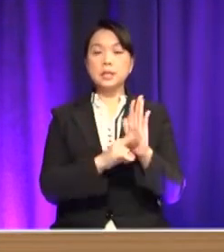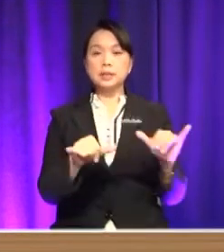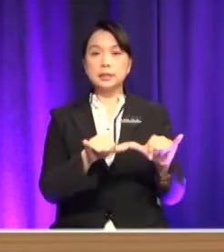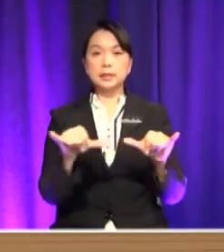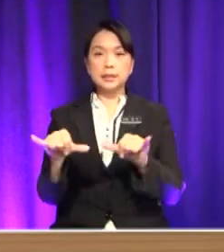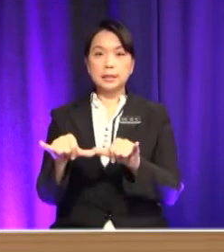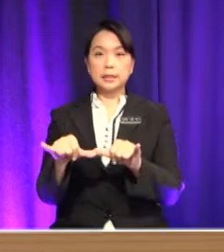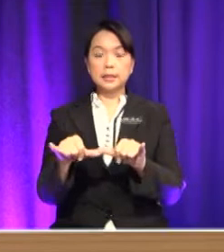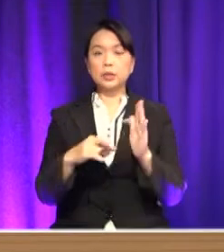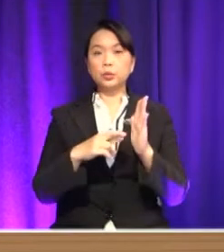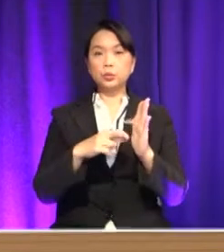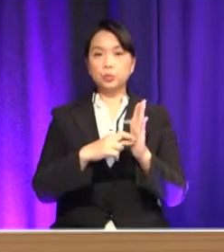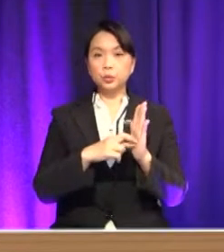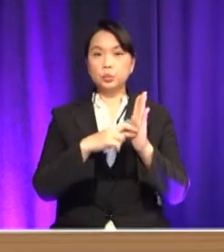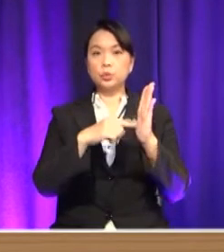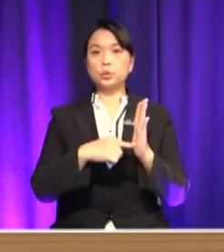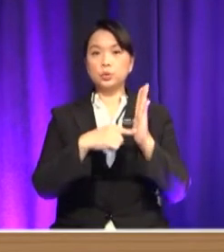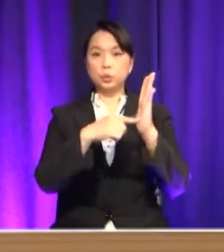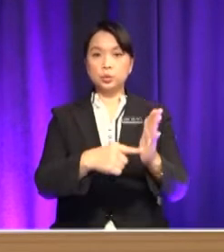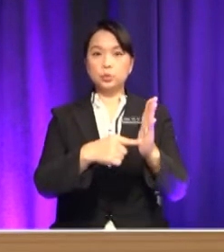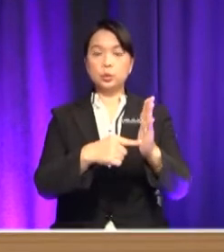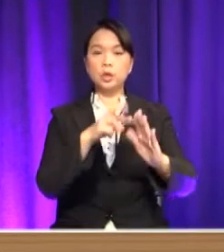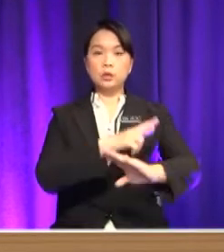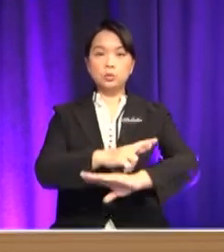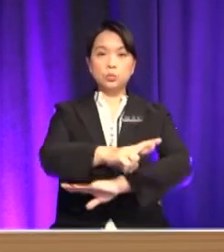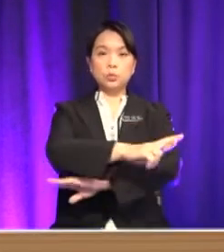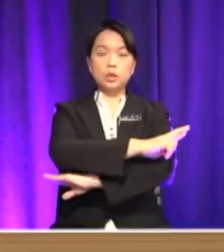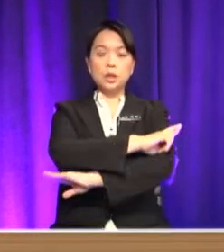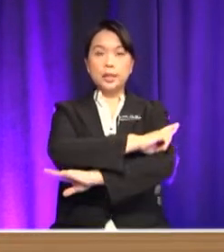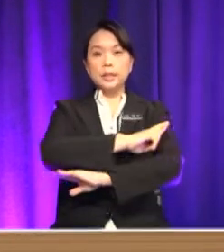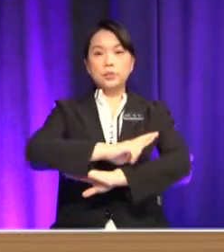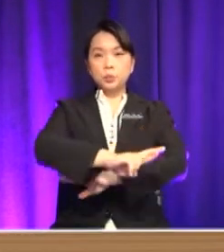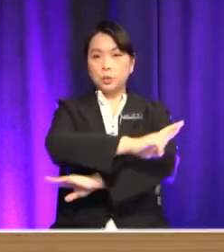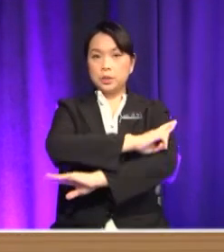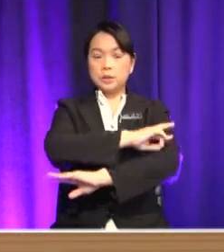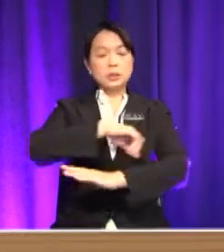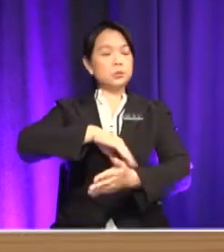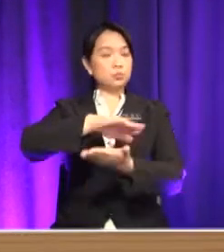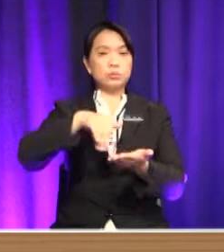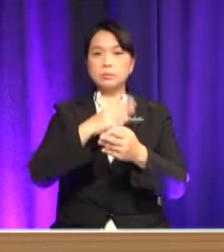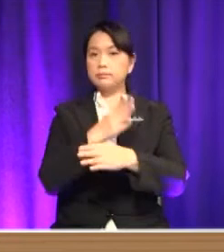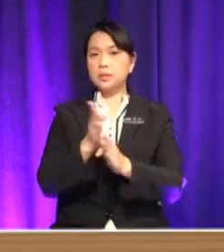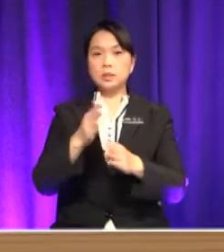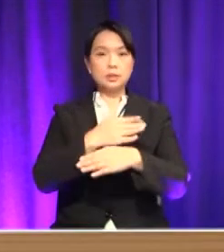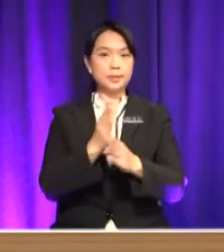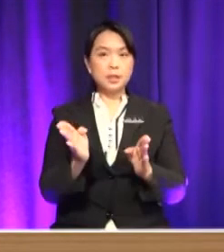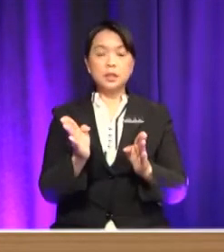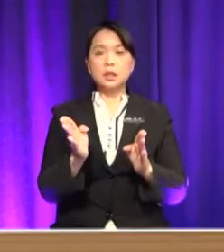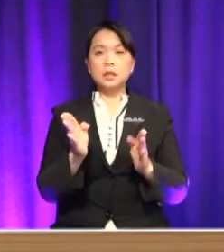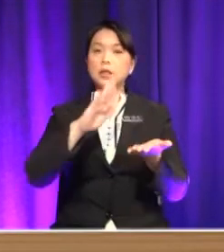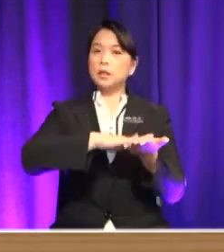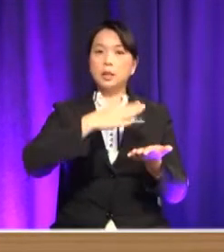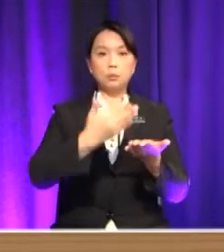ditunjukkan ruang-ruang, jenis ruang. Contohnya ruang tamu, ruang keluarga, bilik 1, bilik 2, ruang dapur,